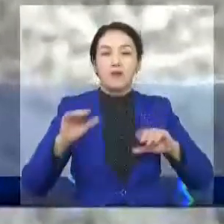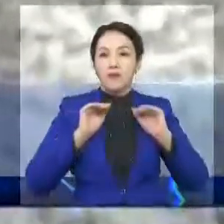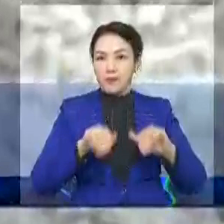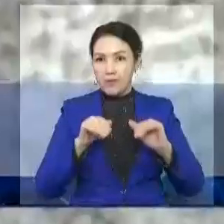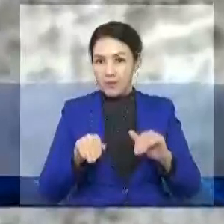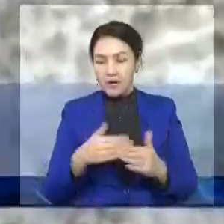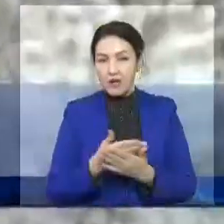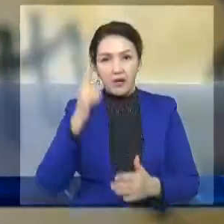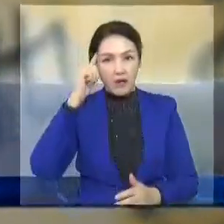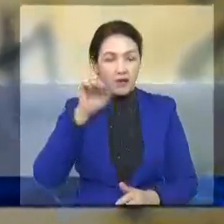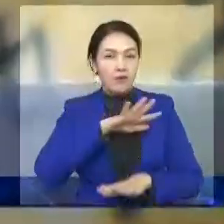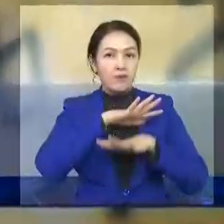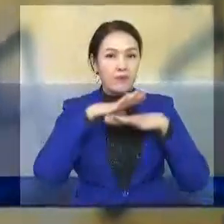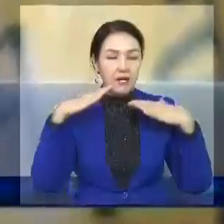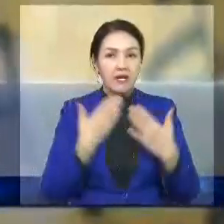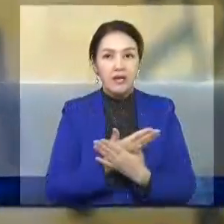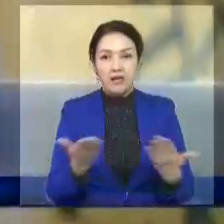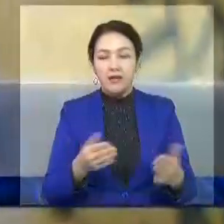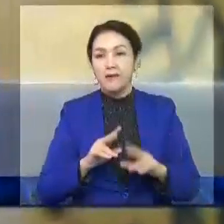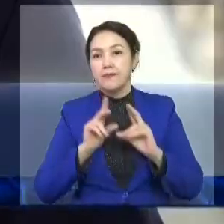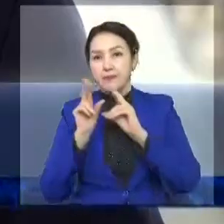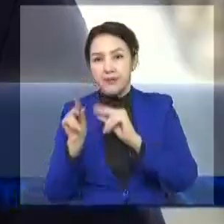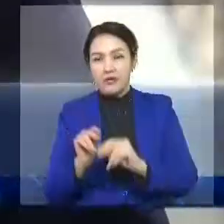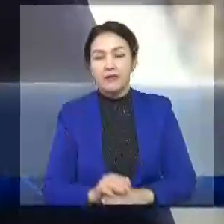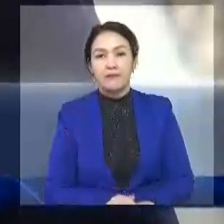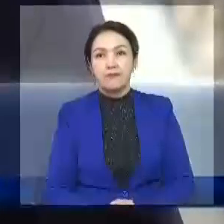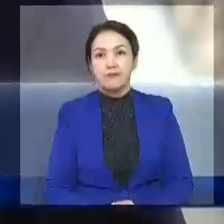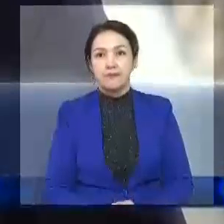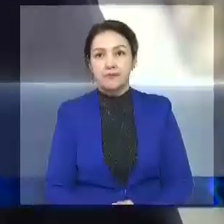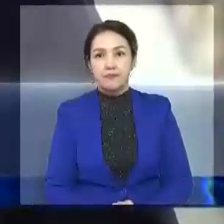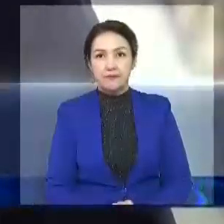колледжей. Они узнали многое благодаря этой поездке.